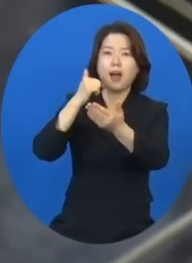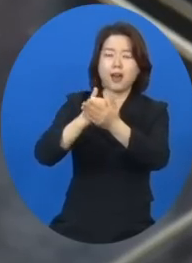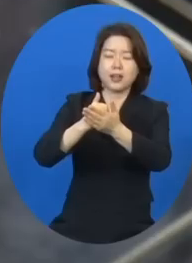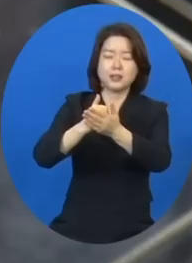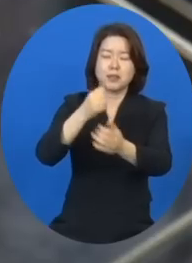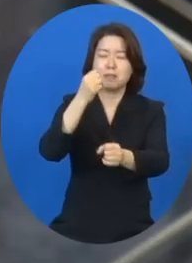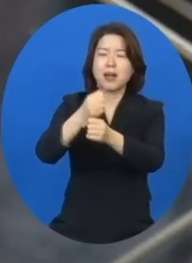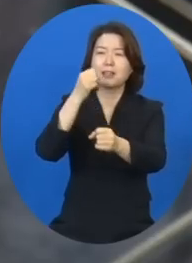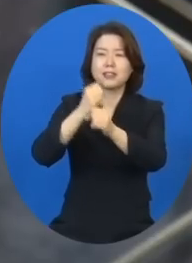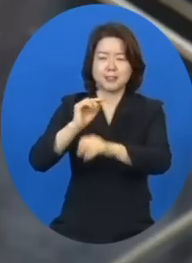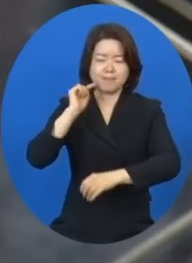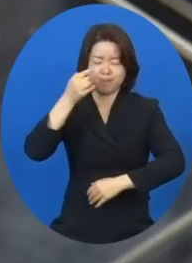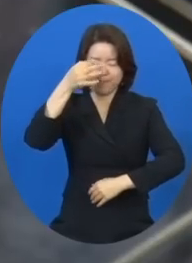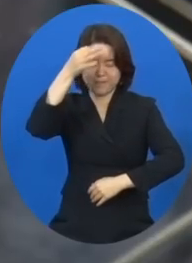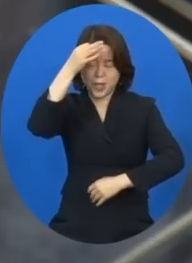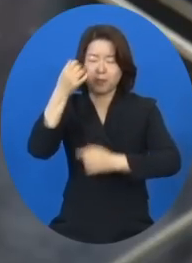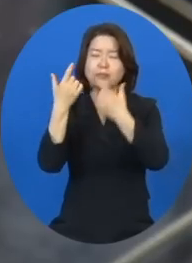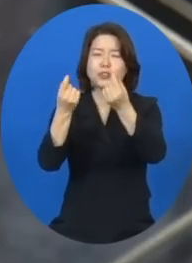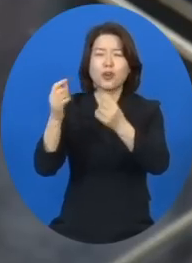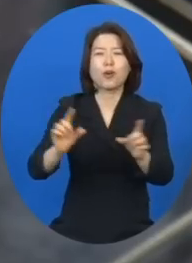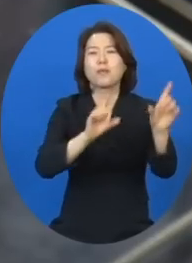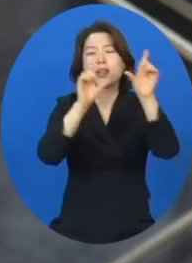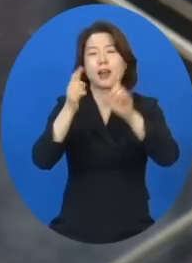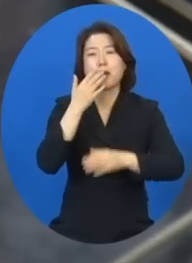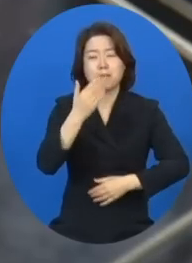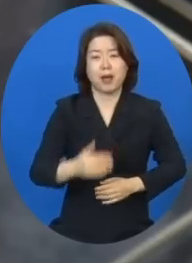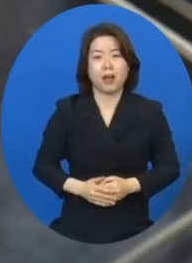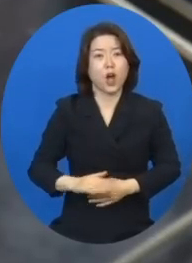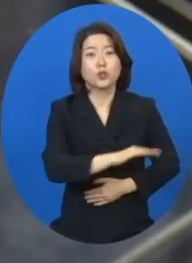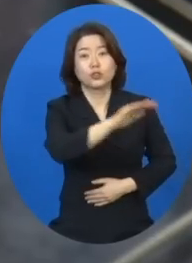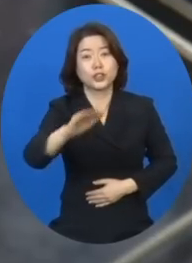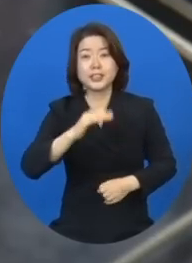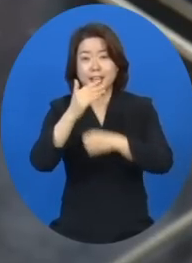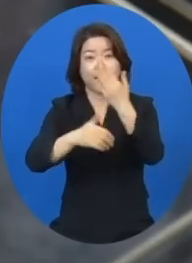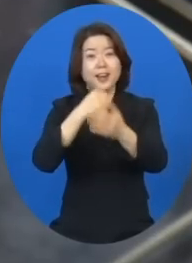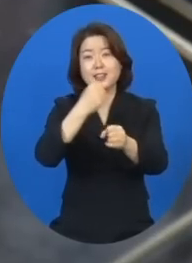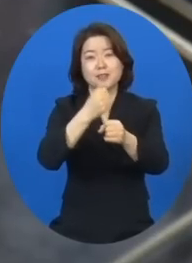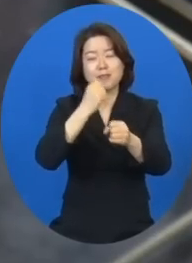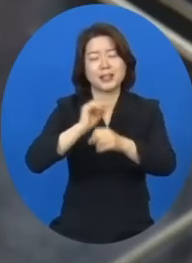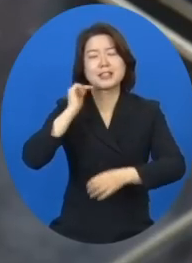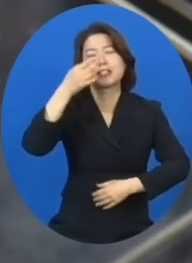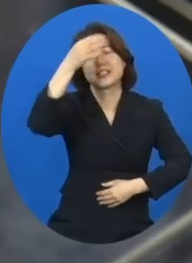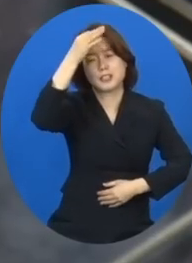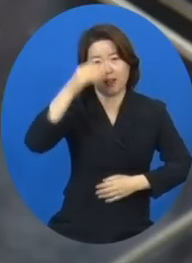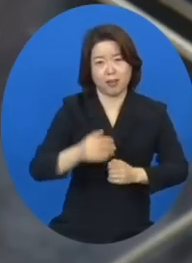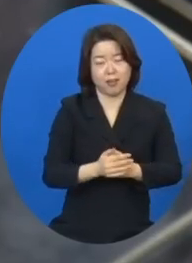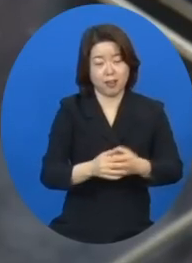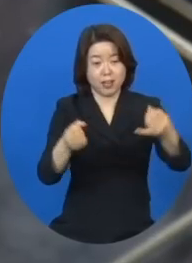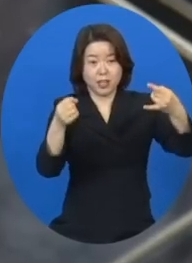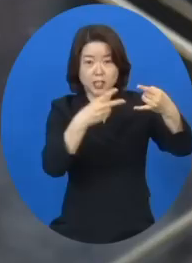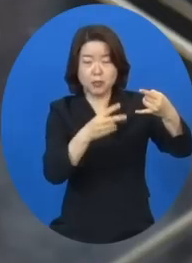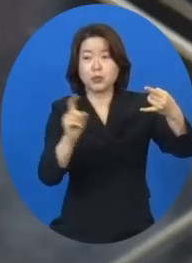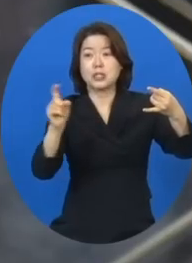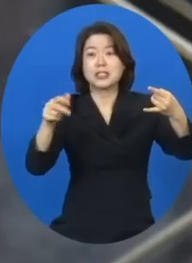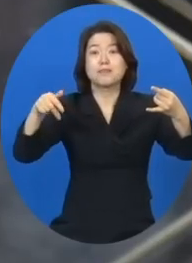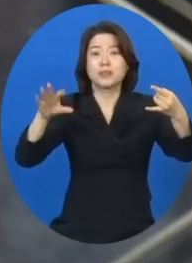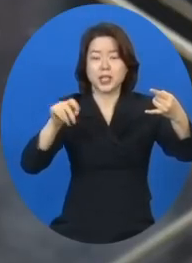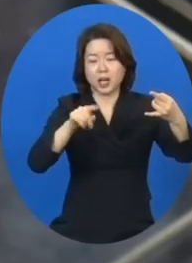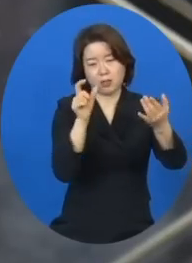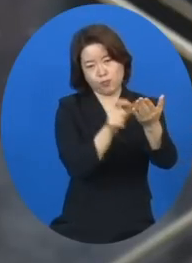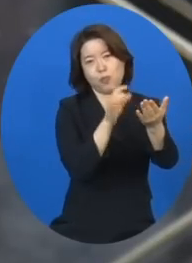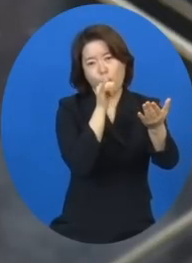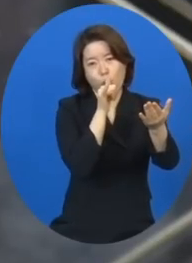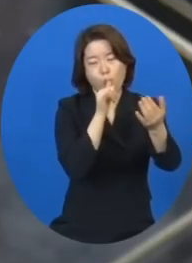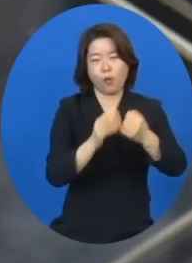작품으로 살아갈 수 있어요. 우리는 하나님의 작품입니다. 에베소서 2장 10절에 그렇게 기록되어 있어요. 하나님이